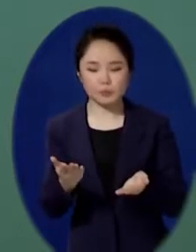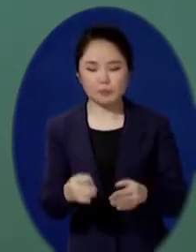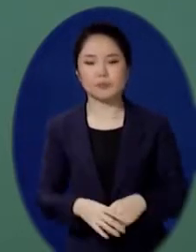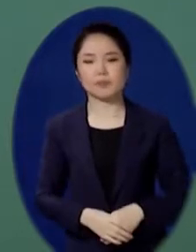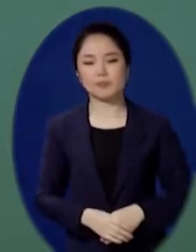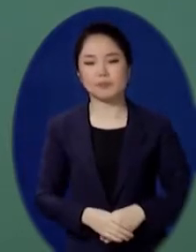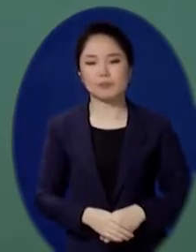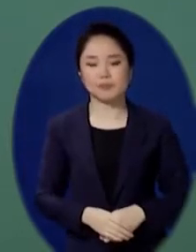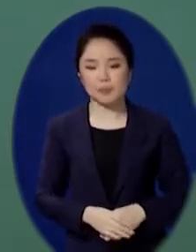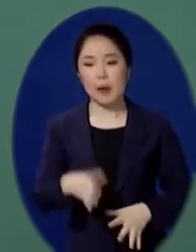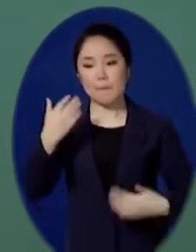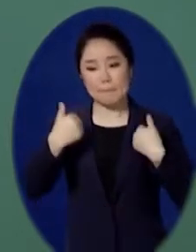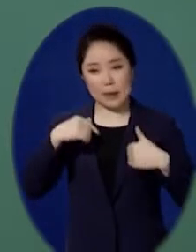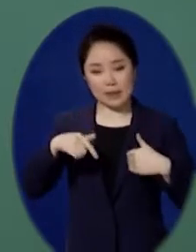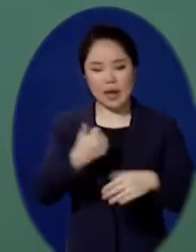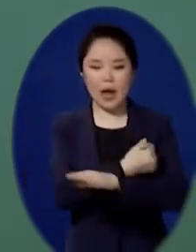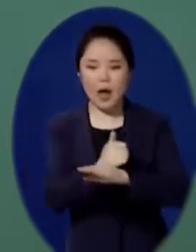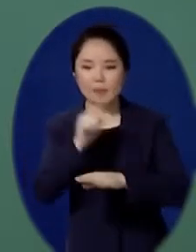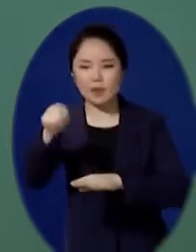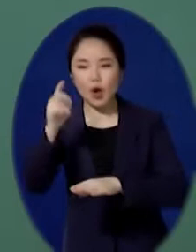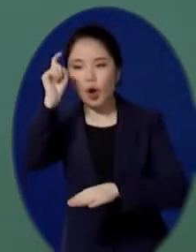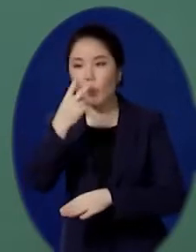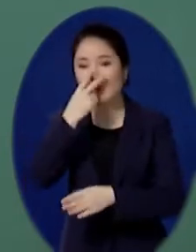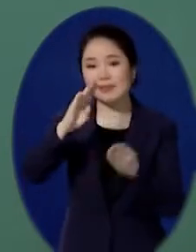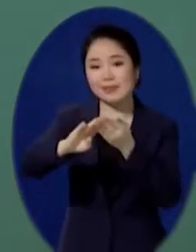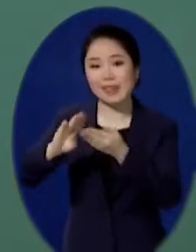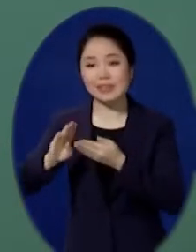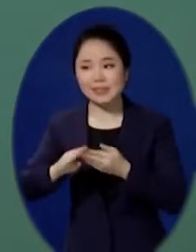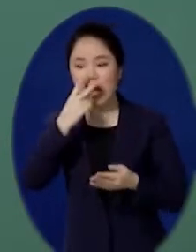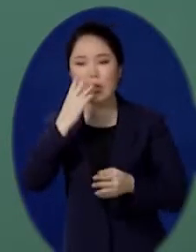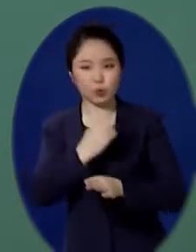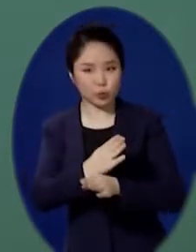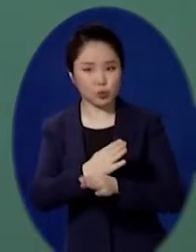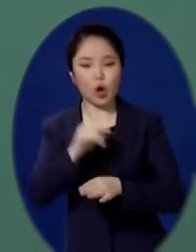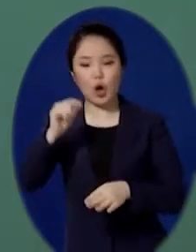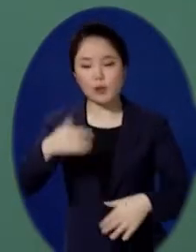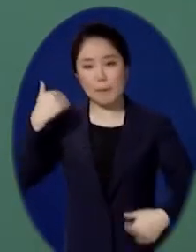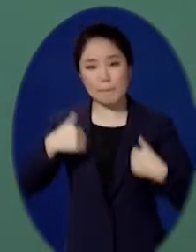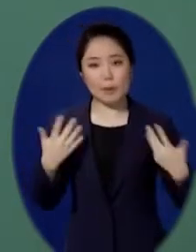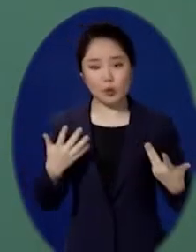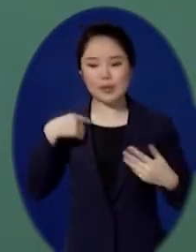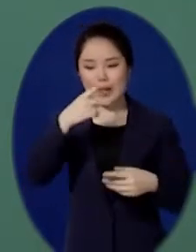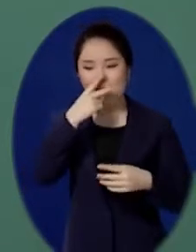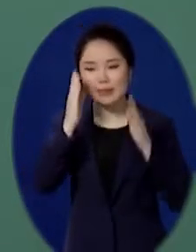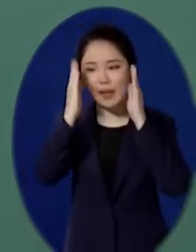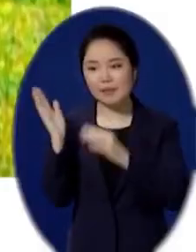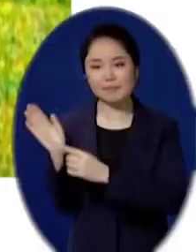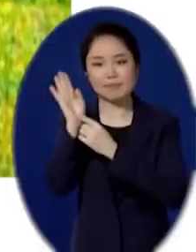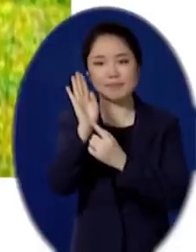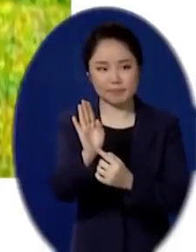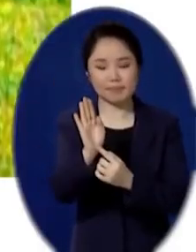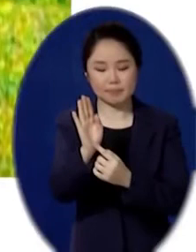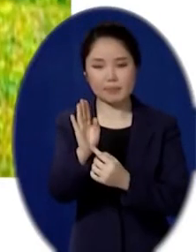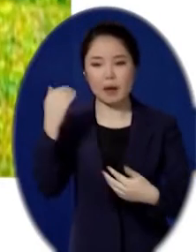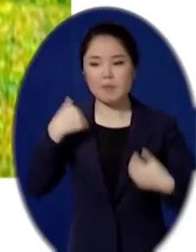За, багш нь амтны хүрээлэнд очиод дараах амттыг харсан. Хүүхдүүд та бүхэн дэлгэц рүү анхаарлаа хандуулаад